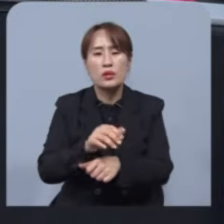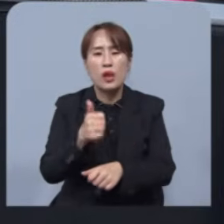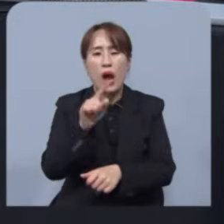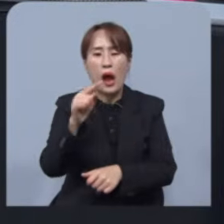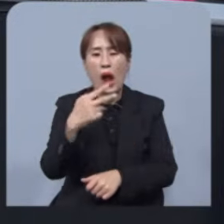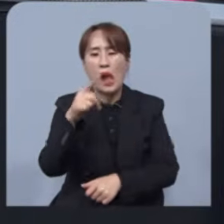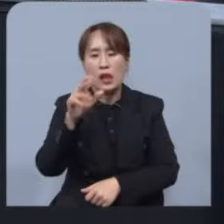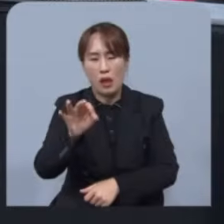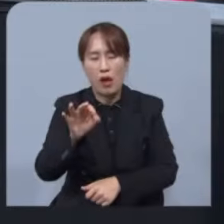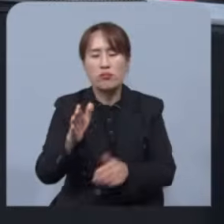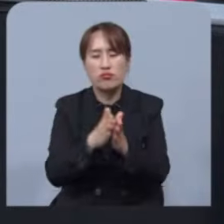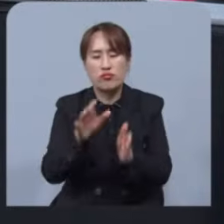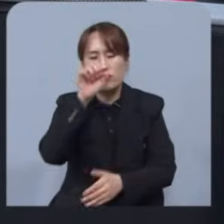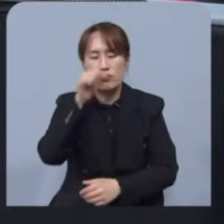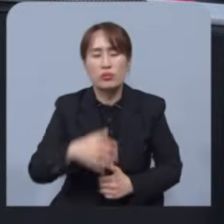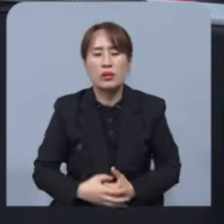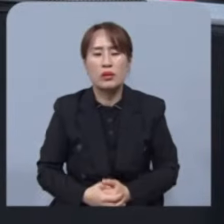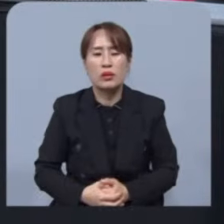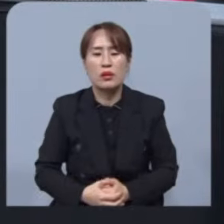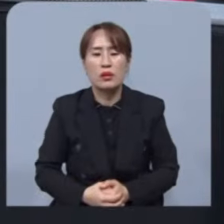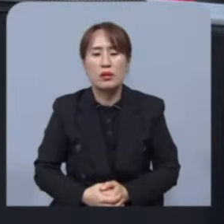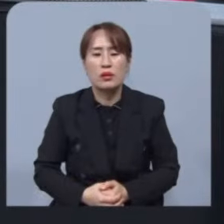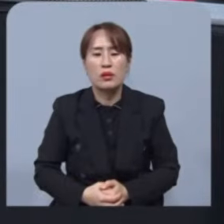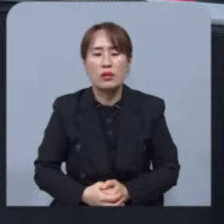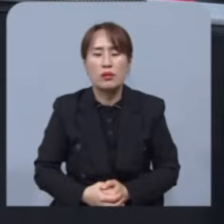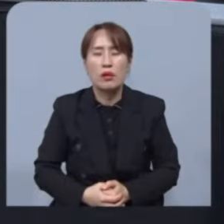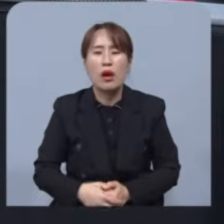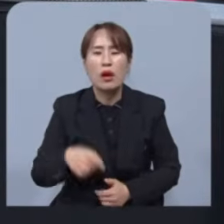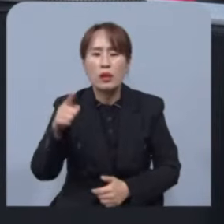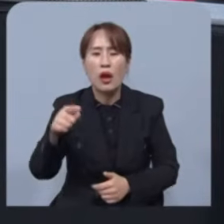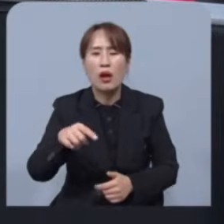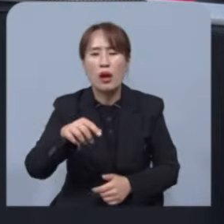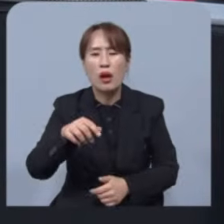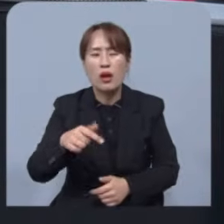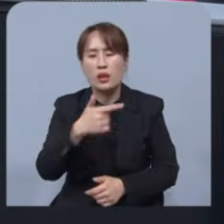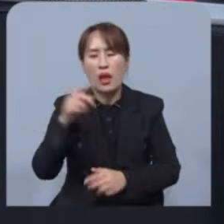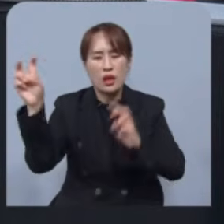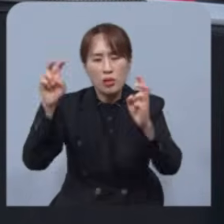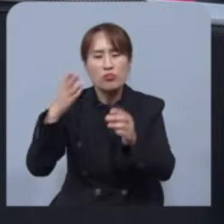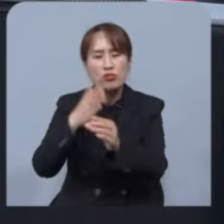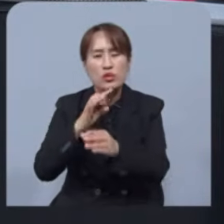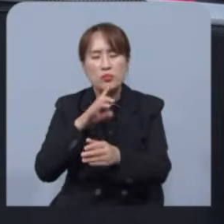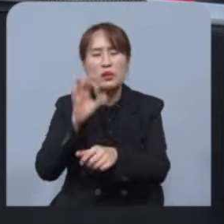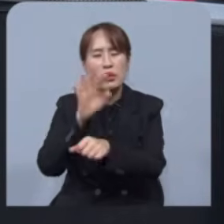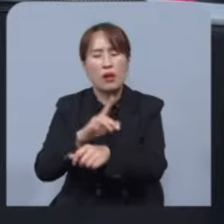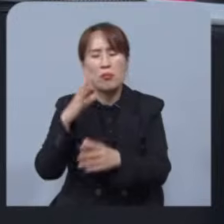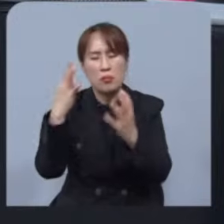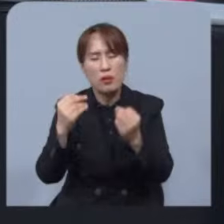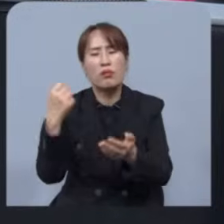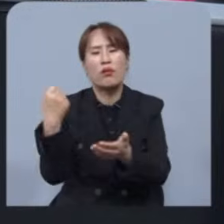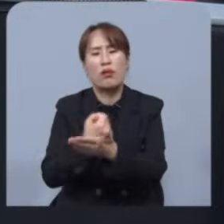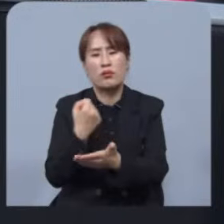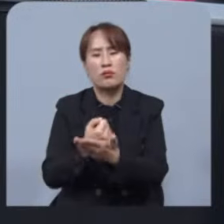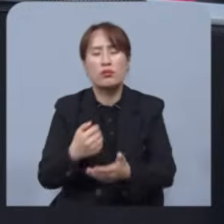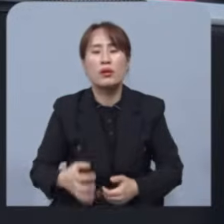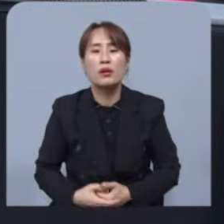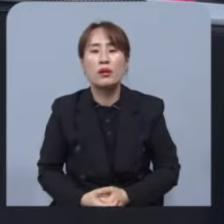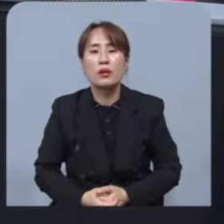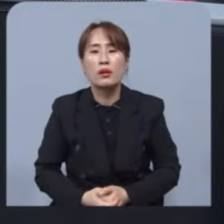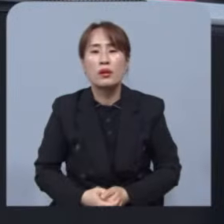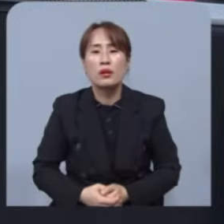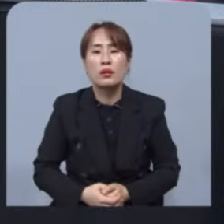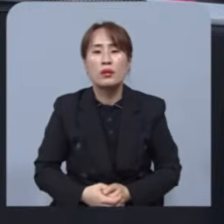됐으면 좋겠습니다. 다 메이커 위주로만 가니까 많이 아쉽고요. 더불어